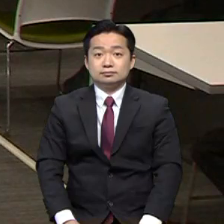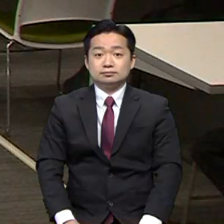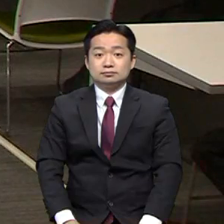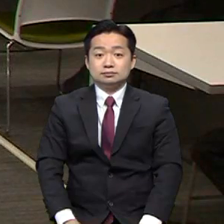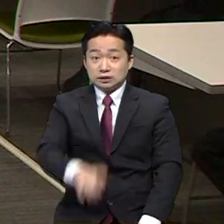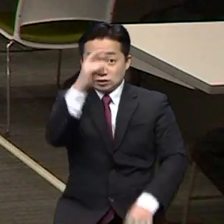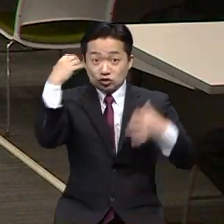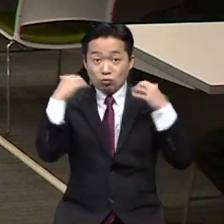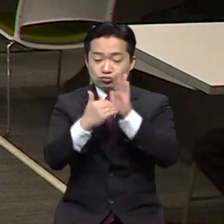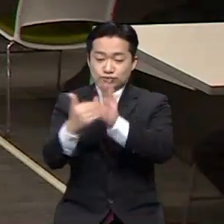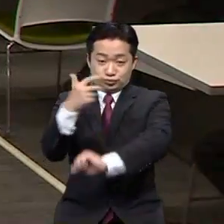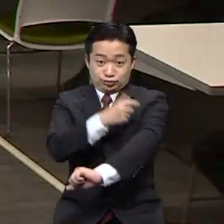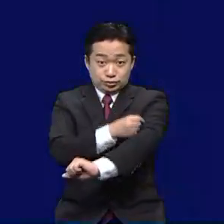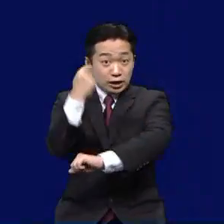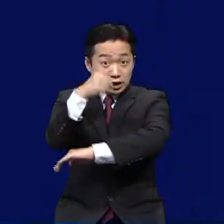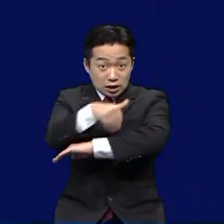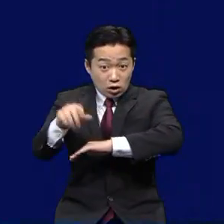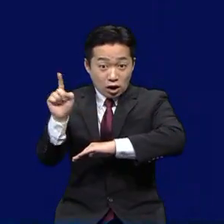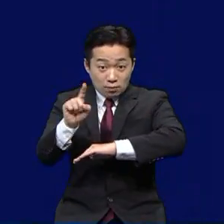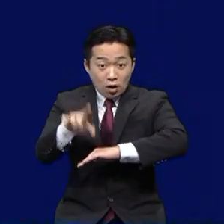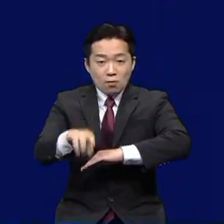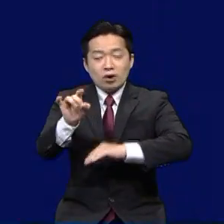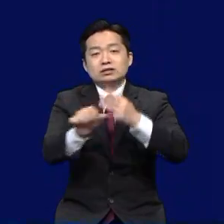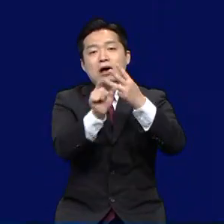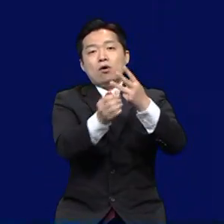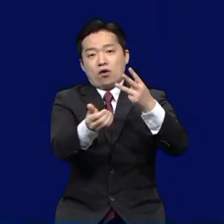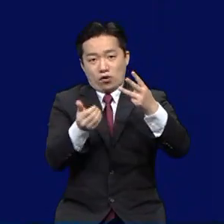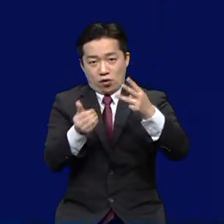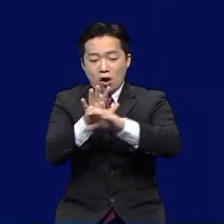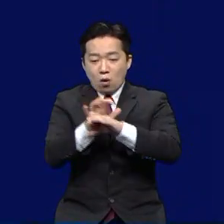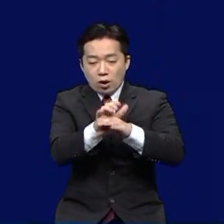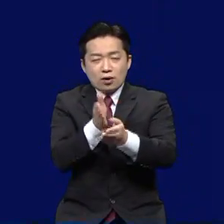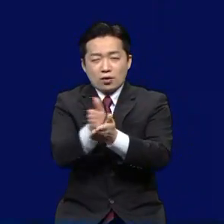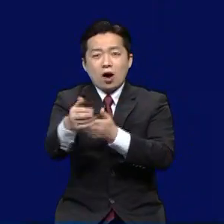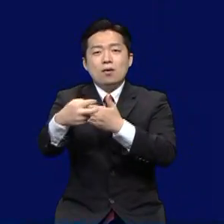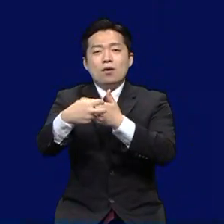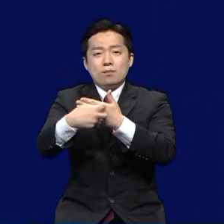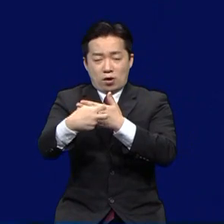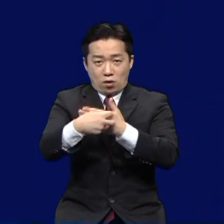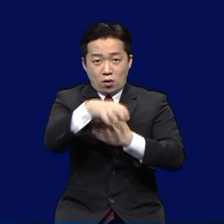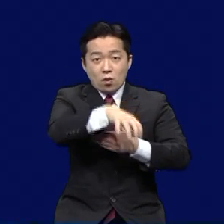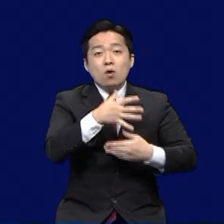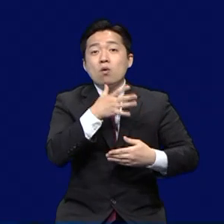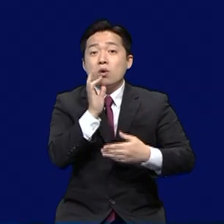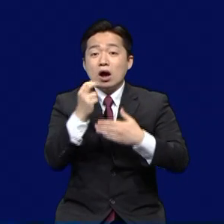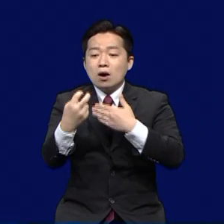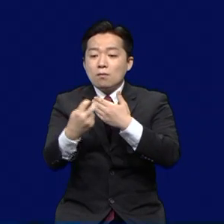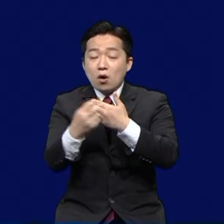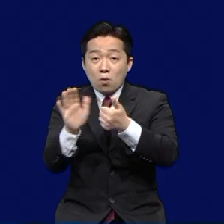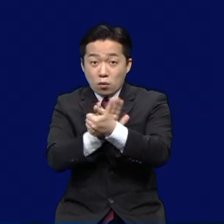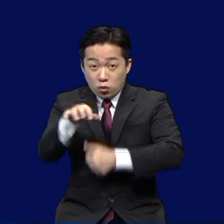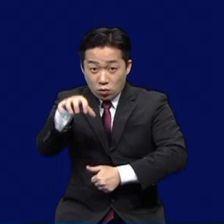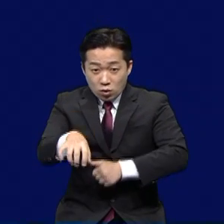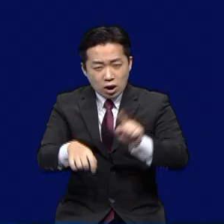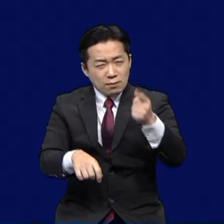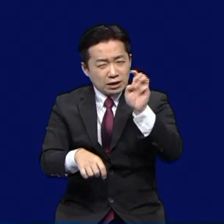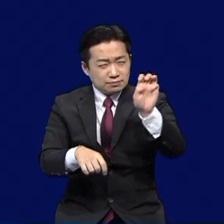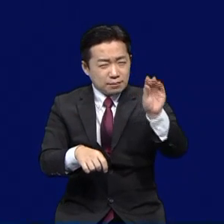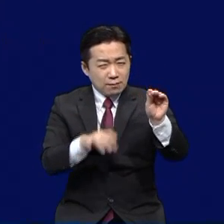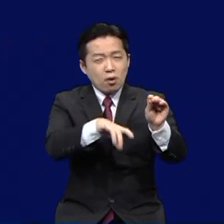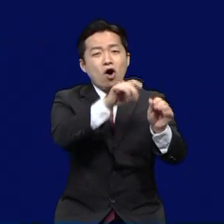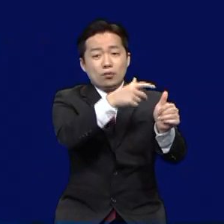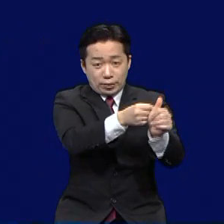정부 백신접종 계획에 따르면 우선 3월까지 코루나 전담 병원 의료진과 요양병원 이번 자 등 130만 명이